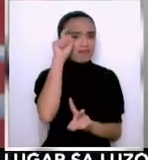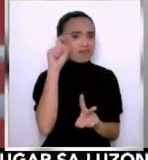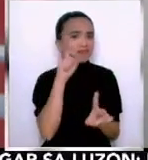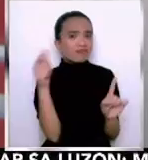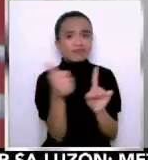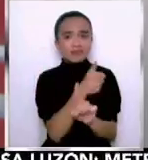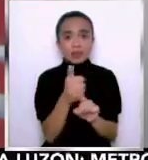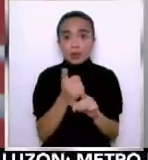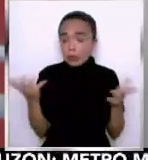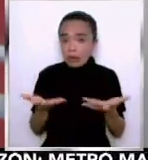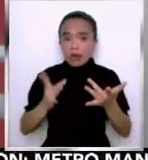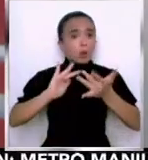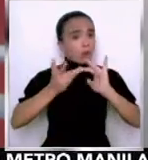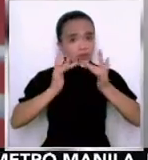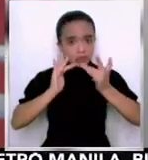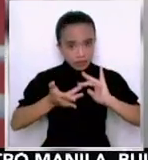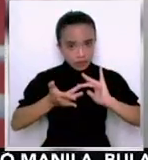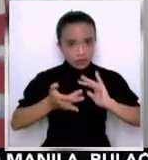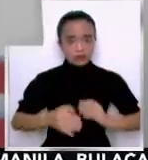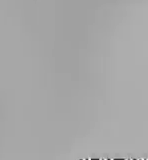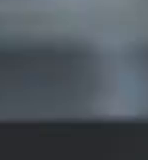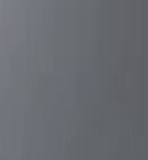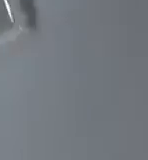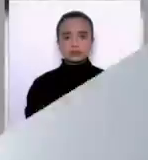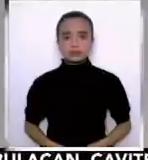online. Nakatutok si JP Soriano.